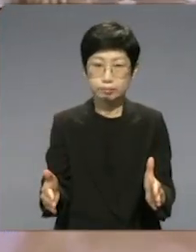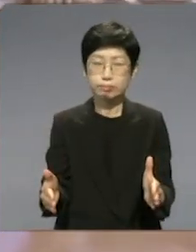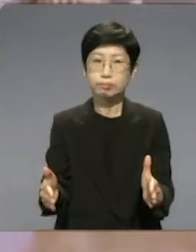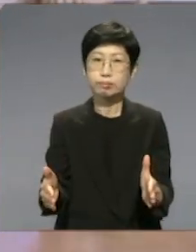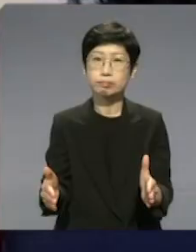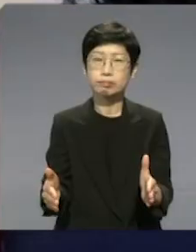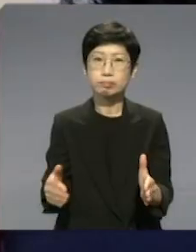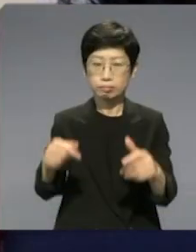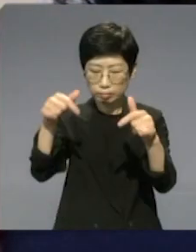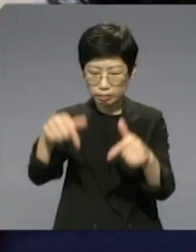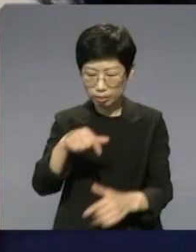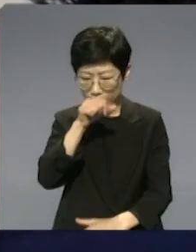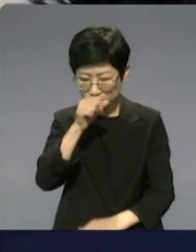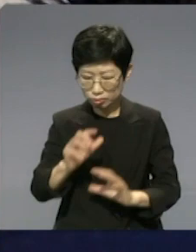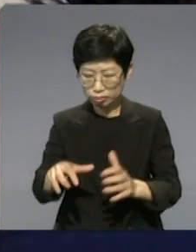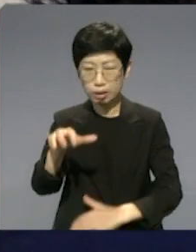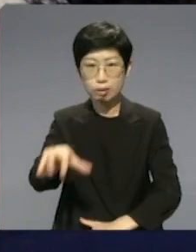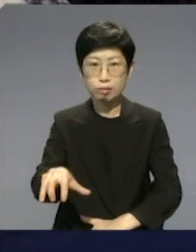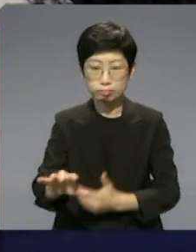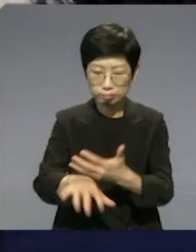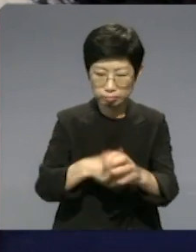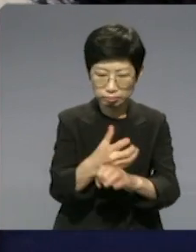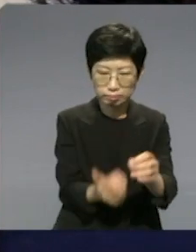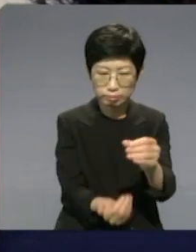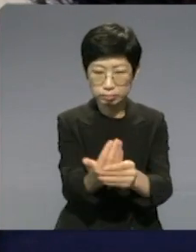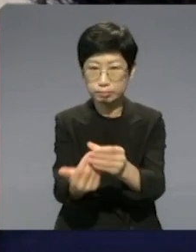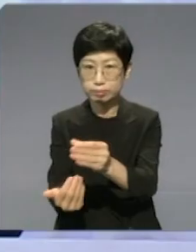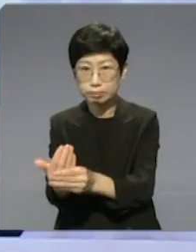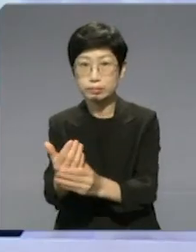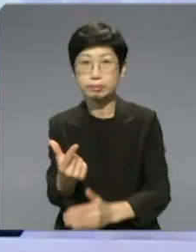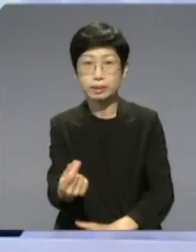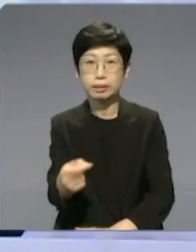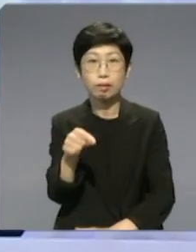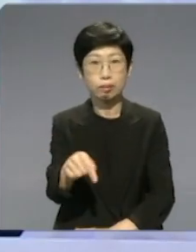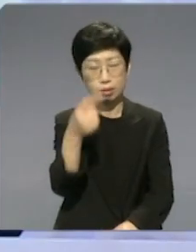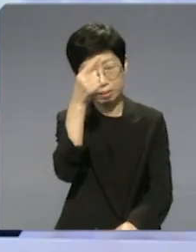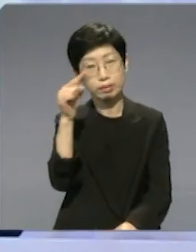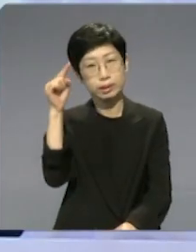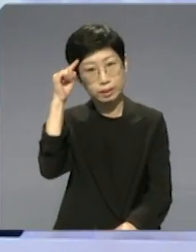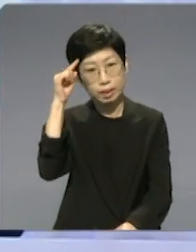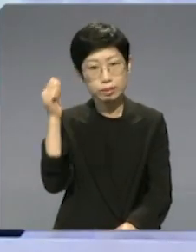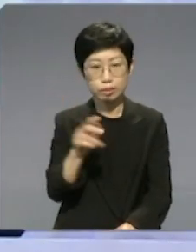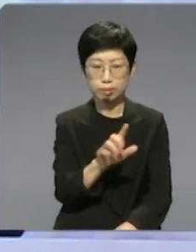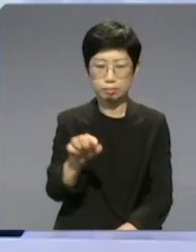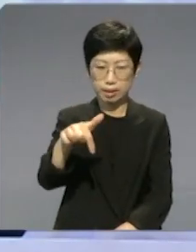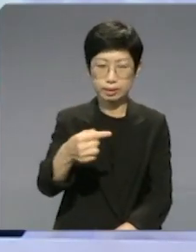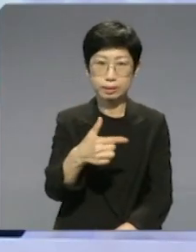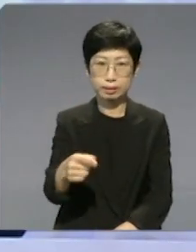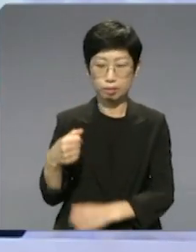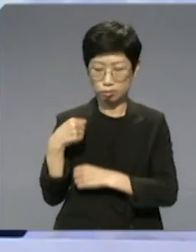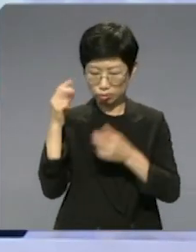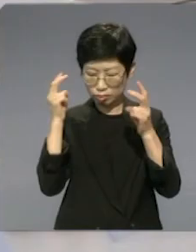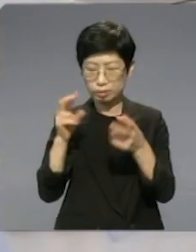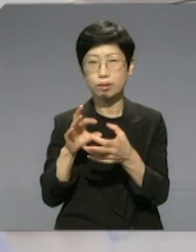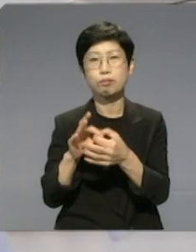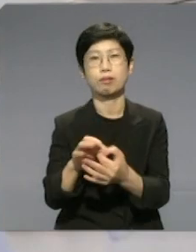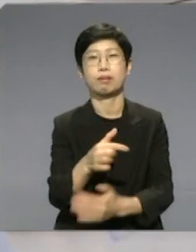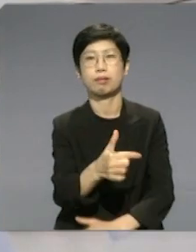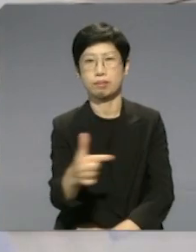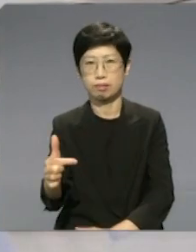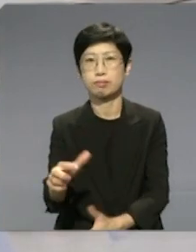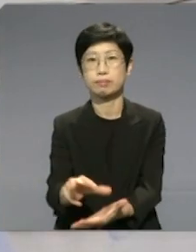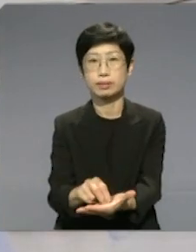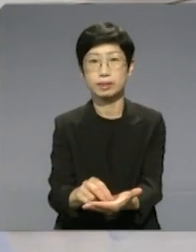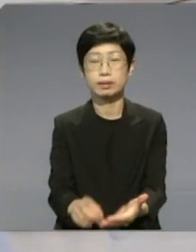등 서아프리카 국가에서 연달아 쿠데타가 일어났는데 이들은 러시아 그리고 바그너 용병 그룹과 밀접한 관계를 맺고